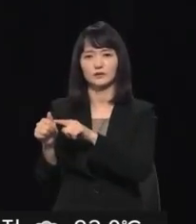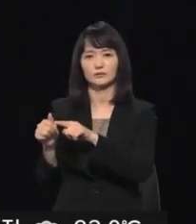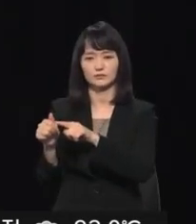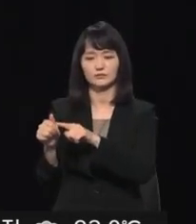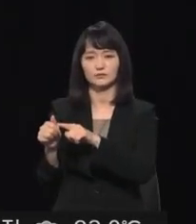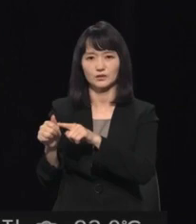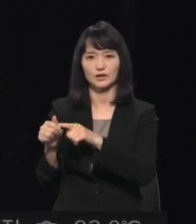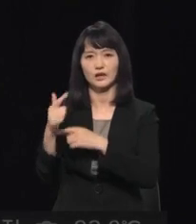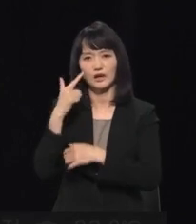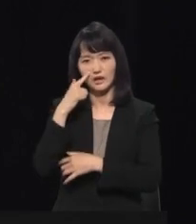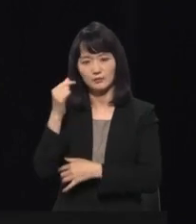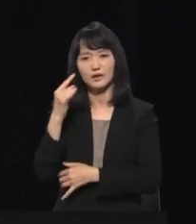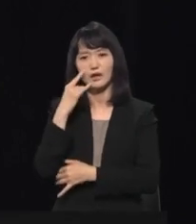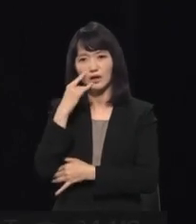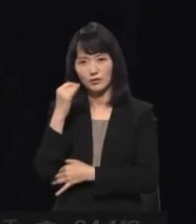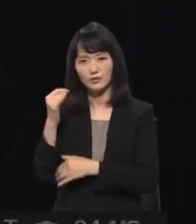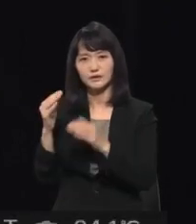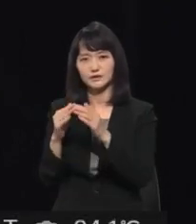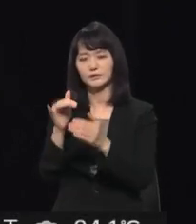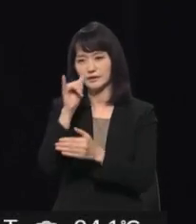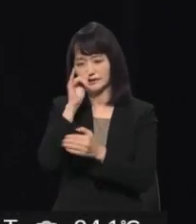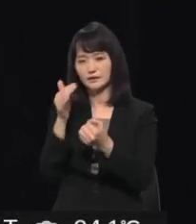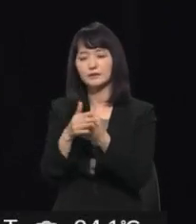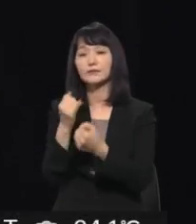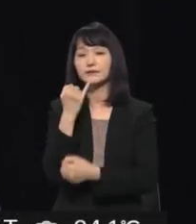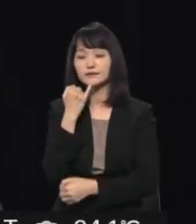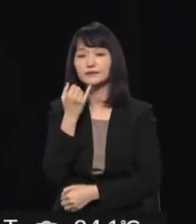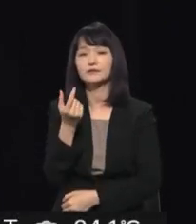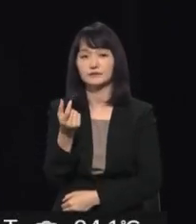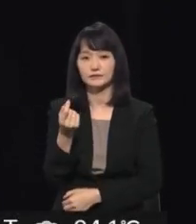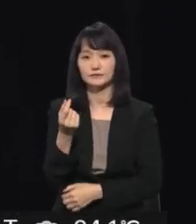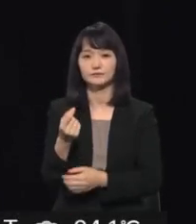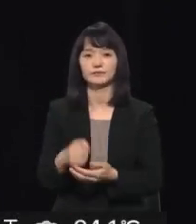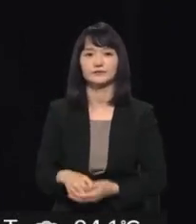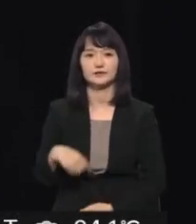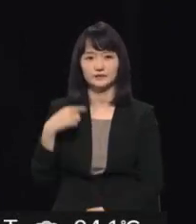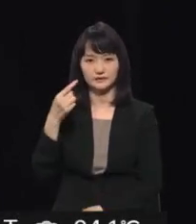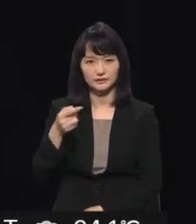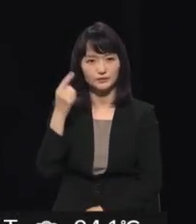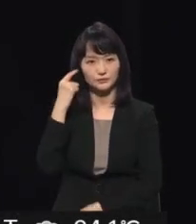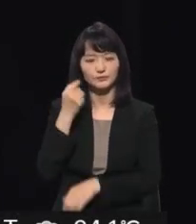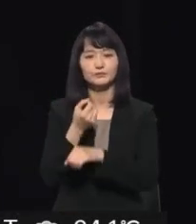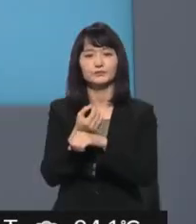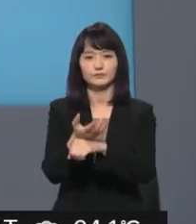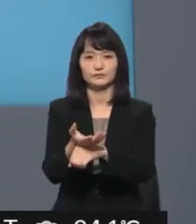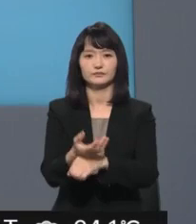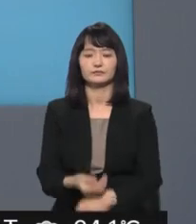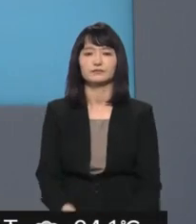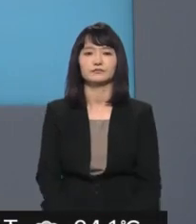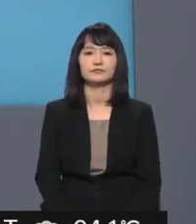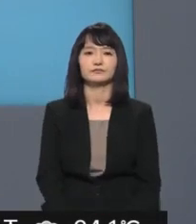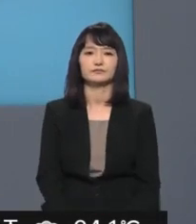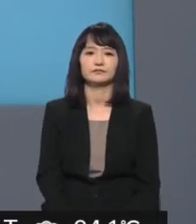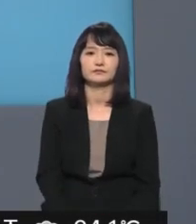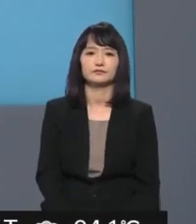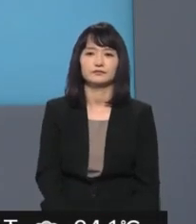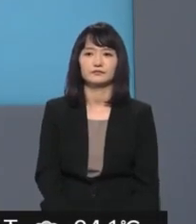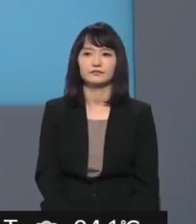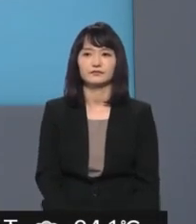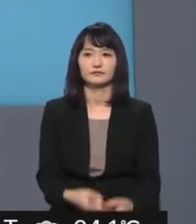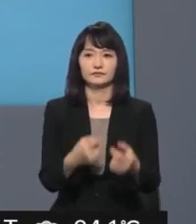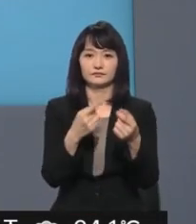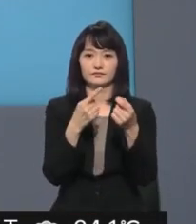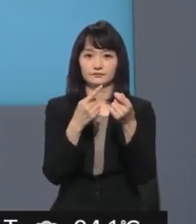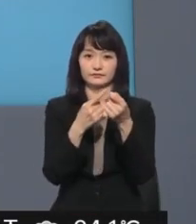다음 저희가 또 눈여겨볼 뉴스 강지영 아나운서의 썰 픽으로 챙겨 보겠습니다 4 컬 팩입니다